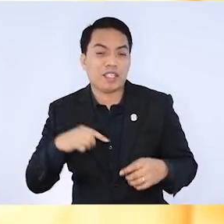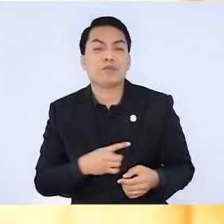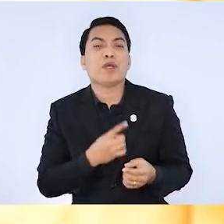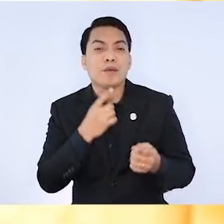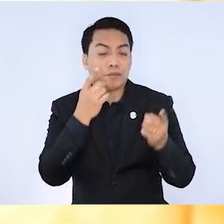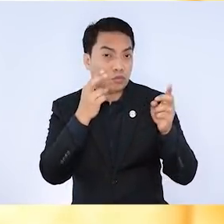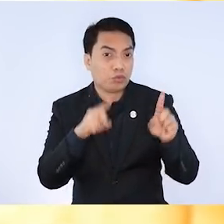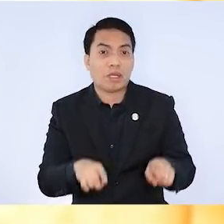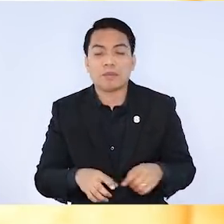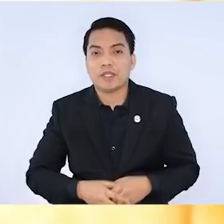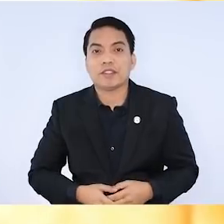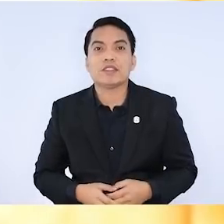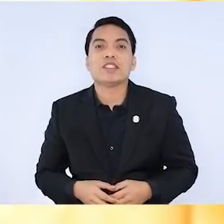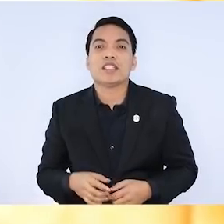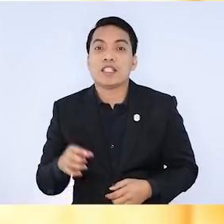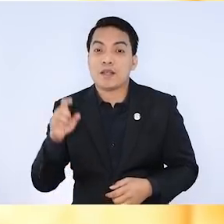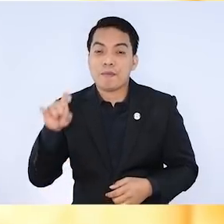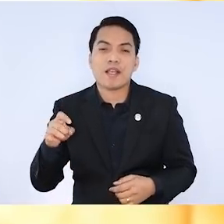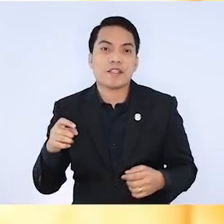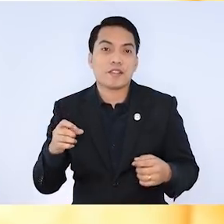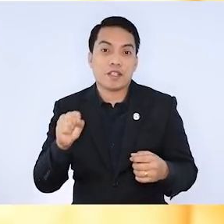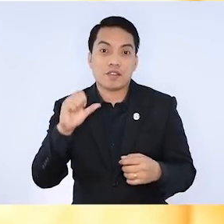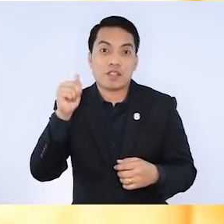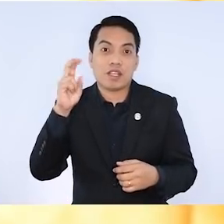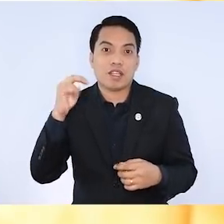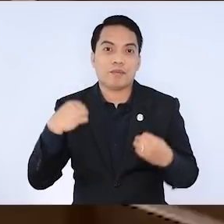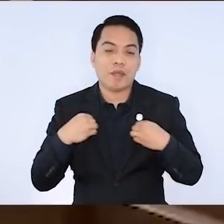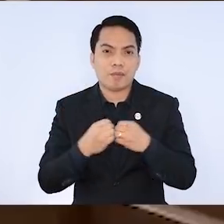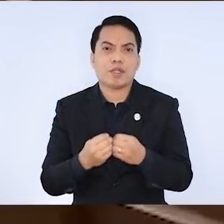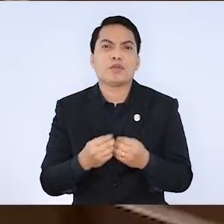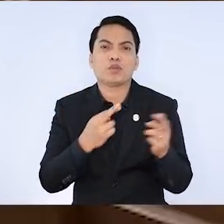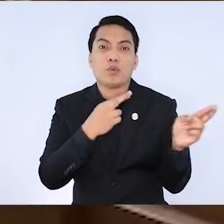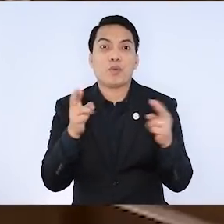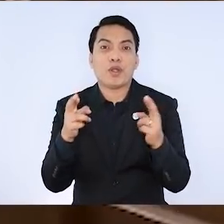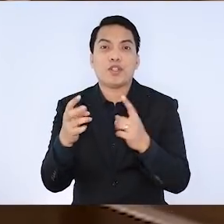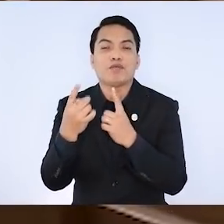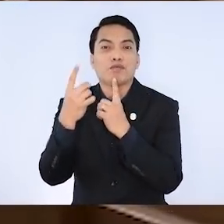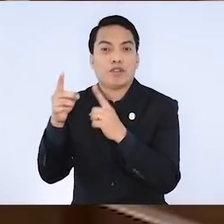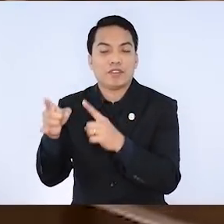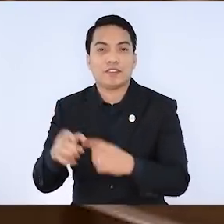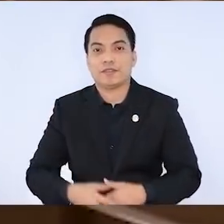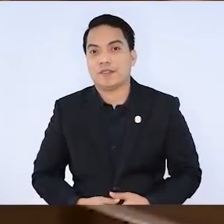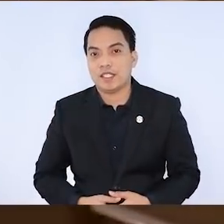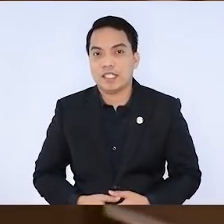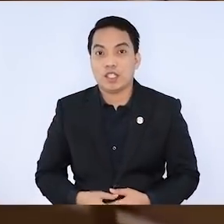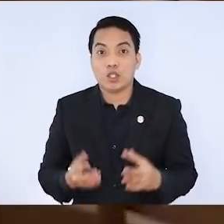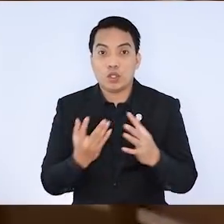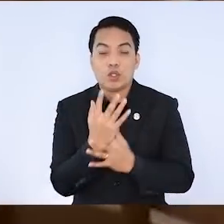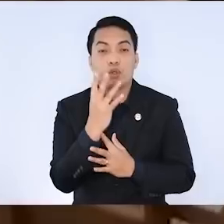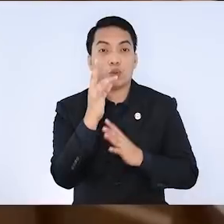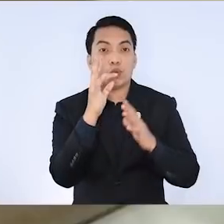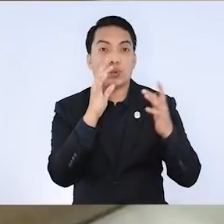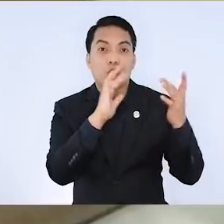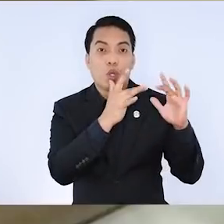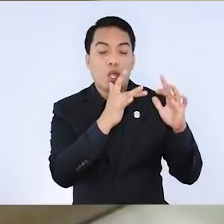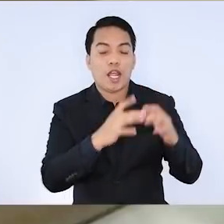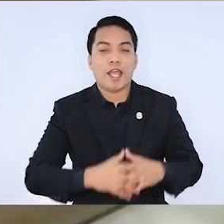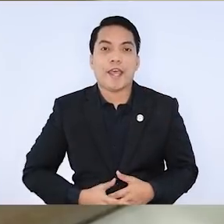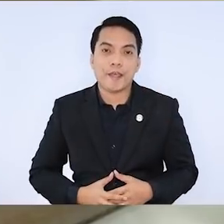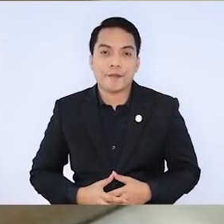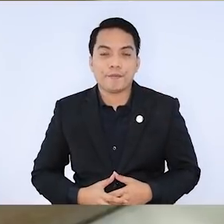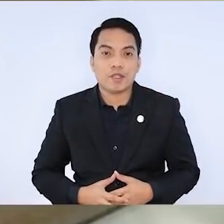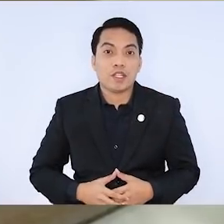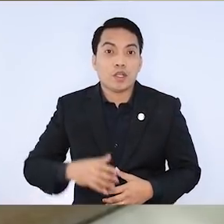po ang mga iskan ay laging handa para responde. Through online, tinalakay ni kapatid na